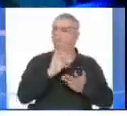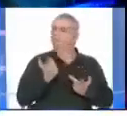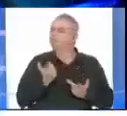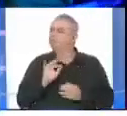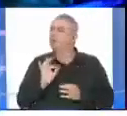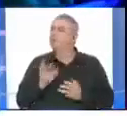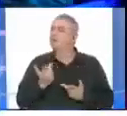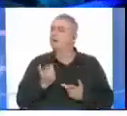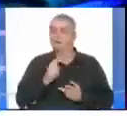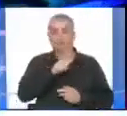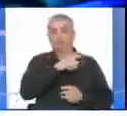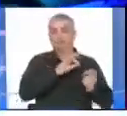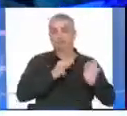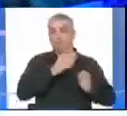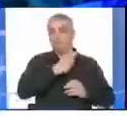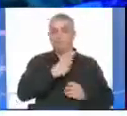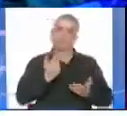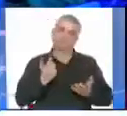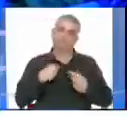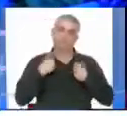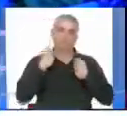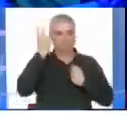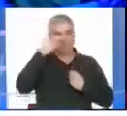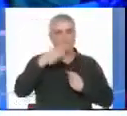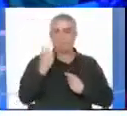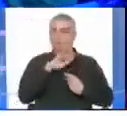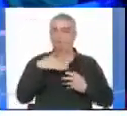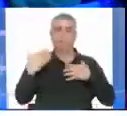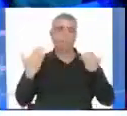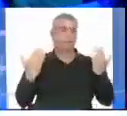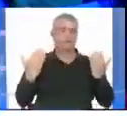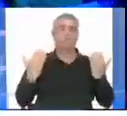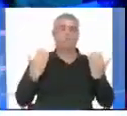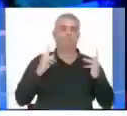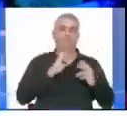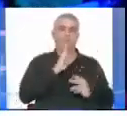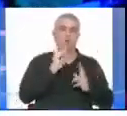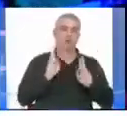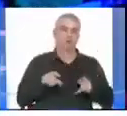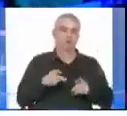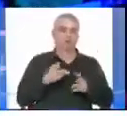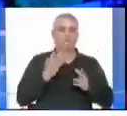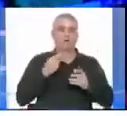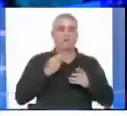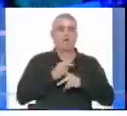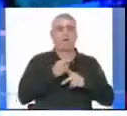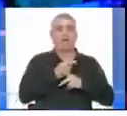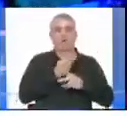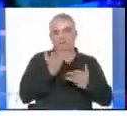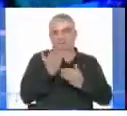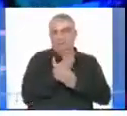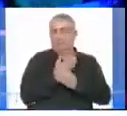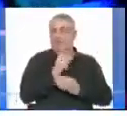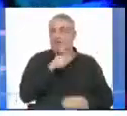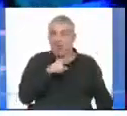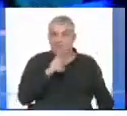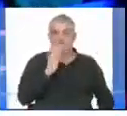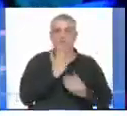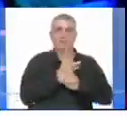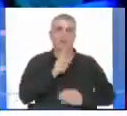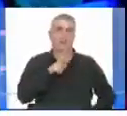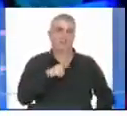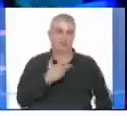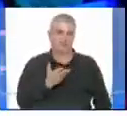השופטים, שהם נתנו להבין לשני הצדדים שיש בעיות וחורים בתיקים, בתיק 1,000 ותיק